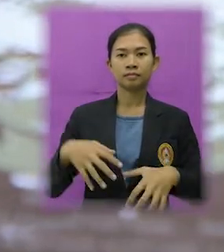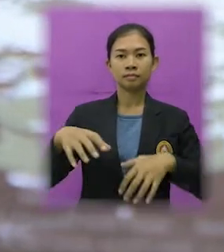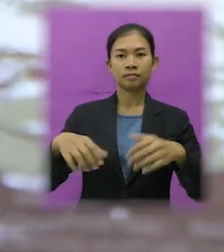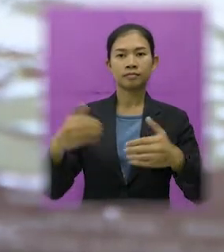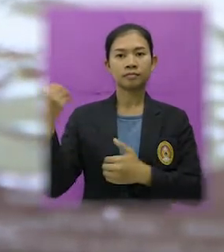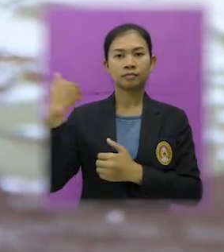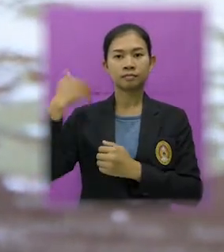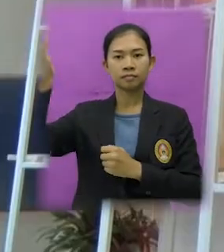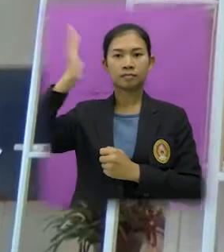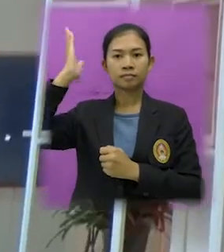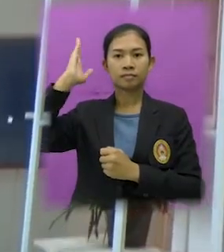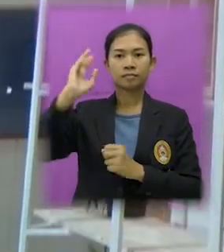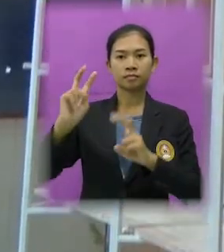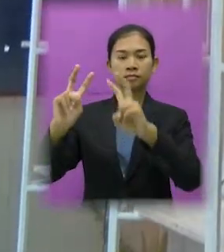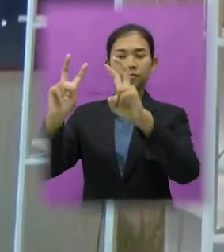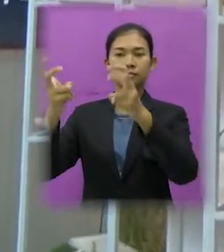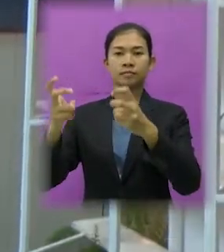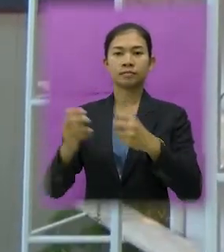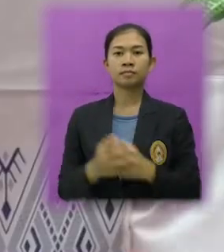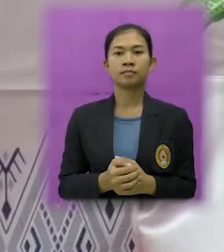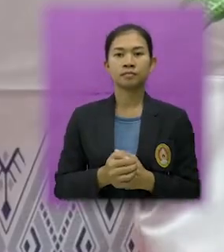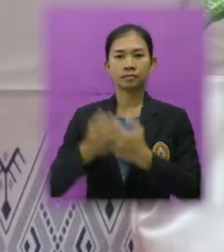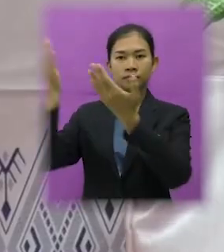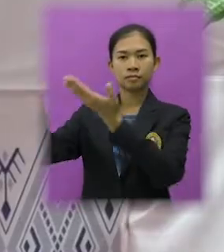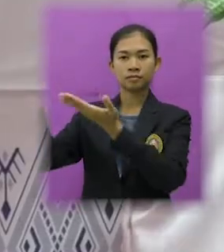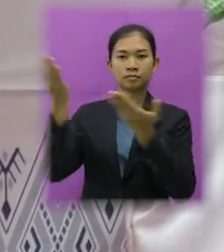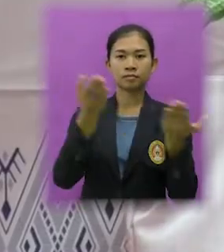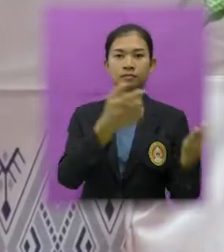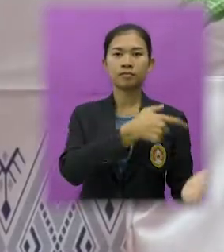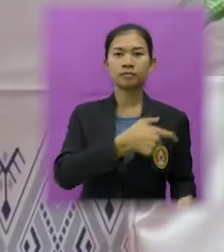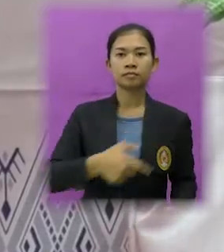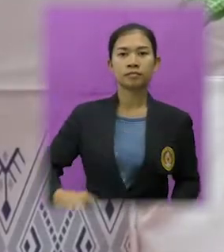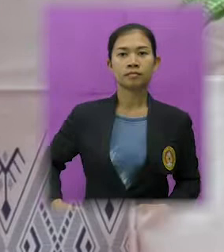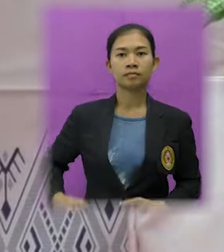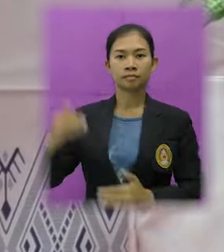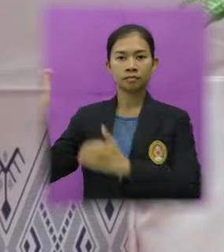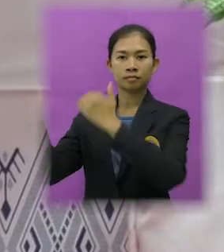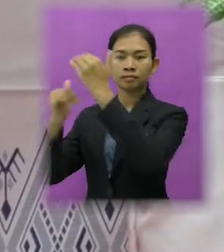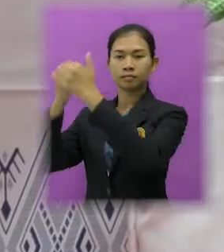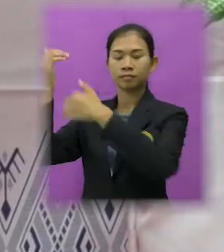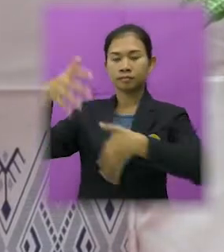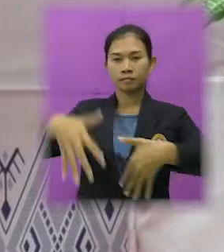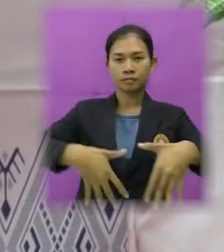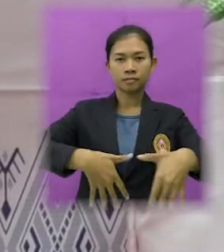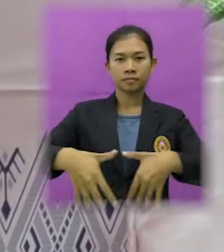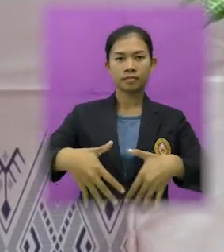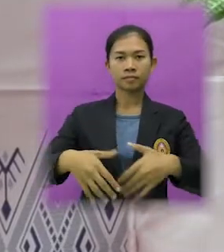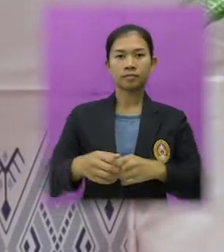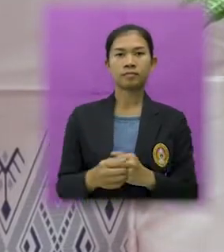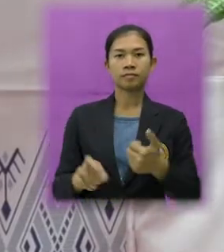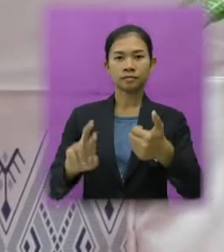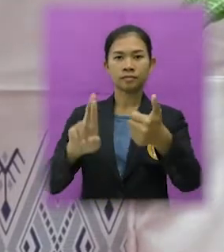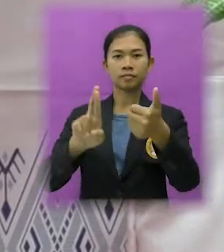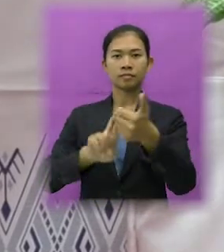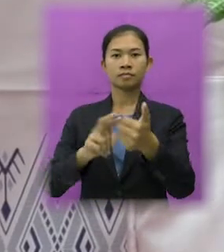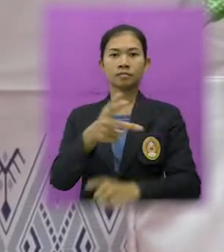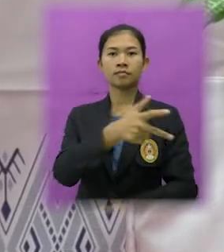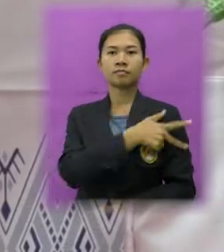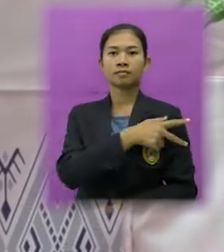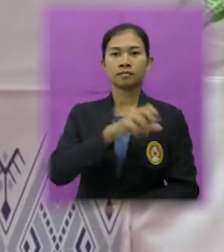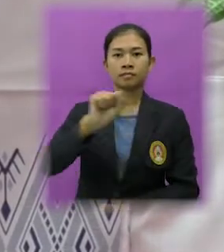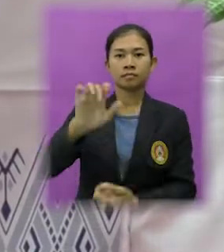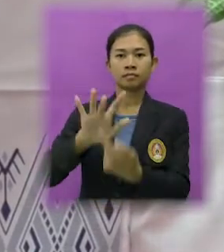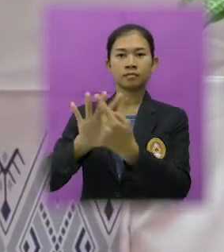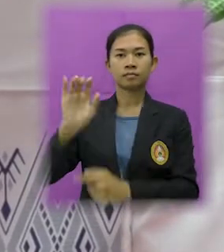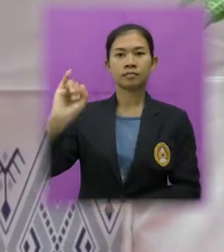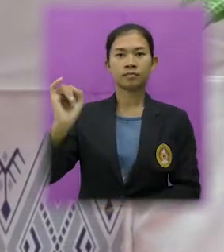นี้ภายในงานมีการบรรยายพิเศษในหัวข้อเรื่องการน้อมนำศาสตร์พระราชาสู่การพัฒนาท้องถิ่นโดยรองศ